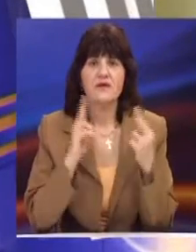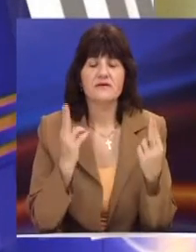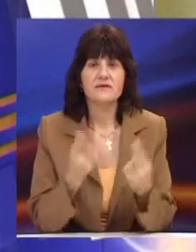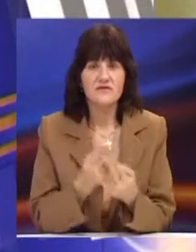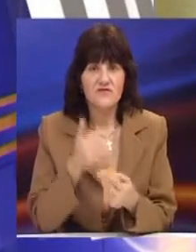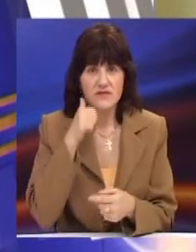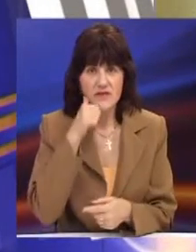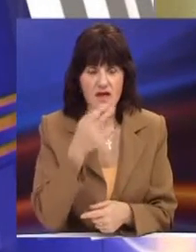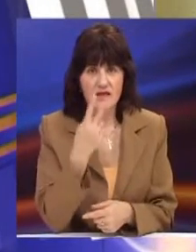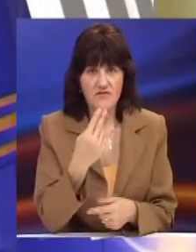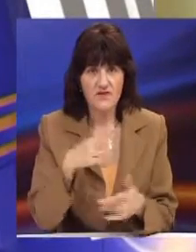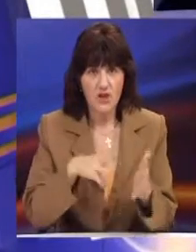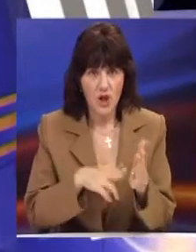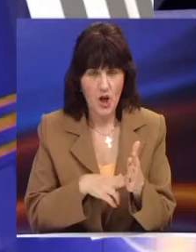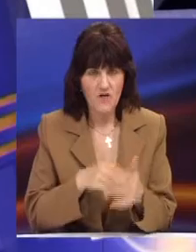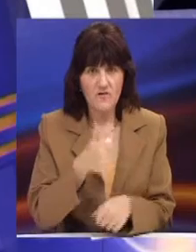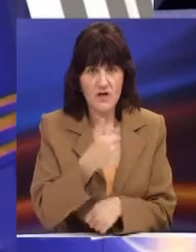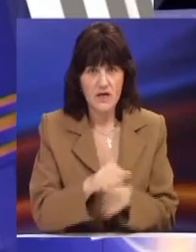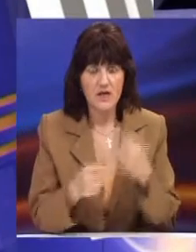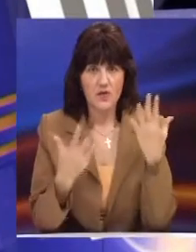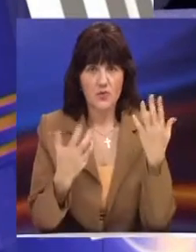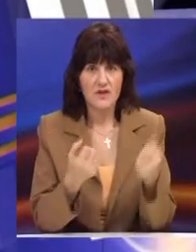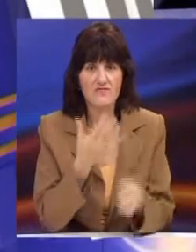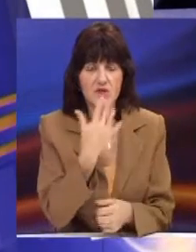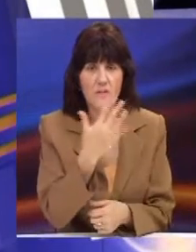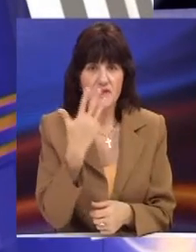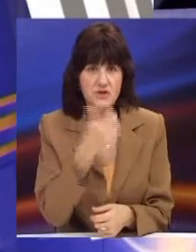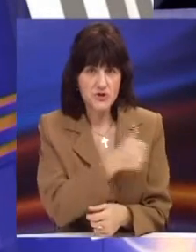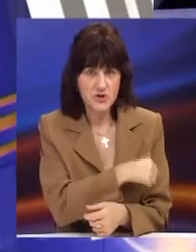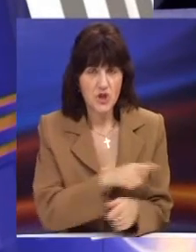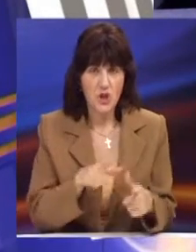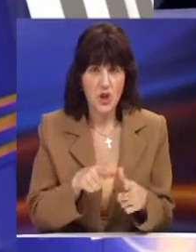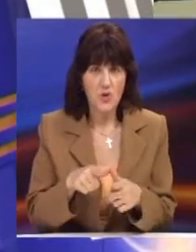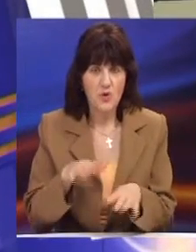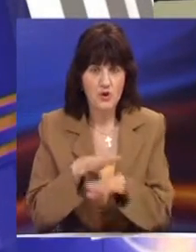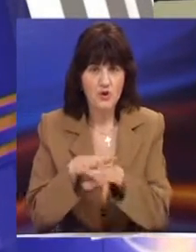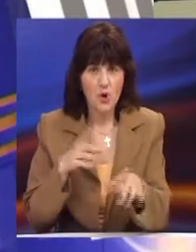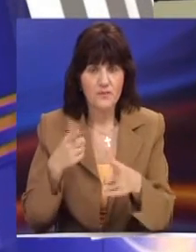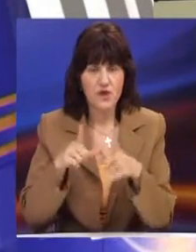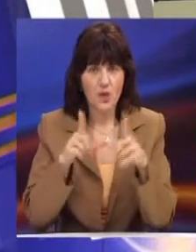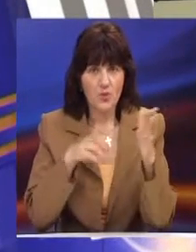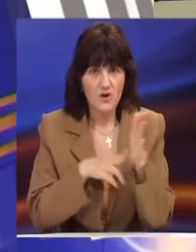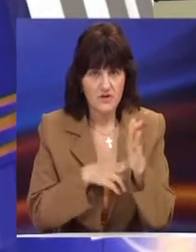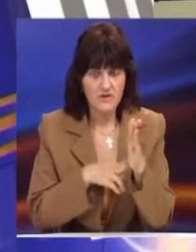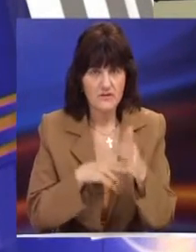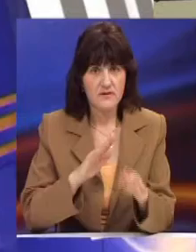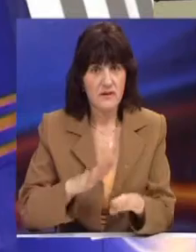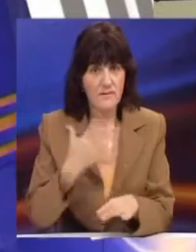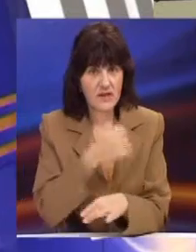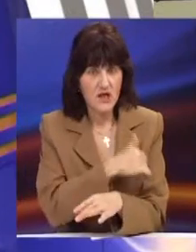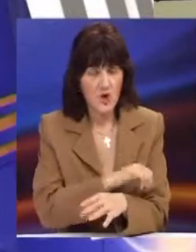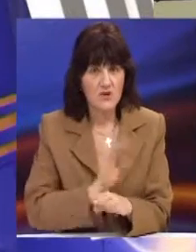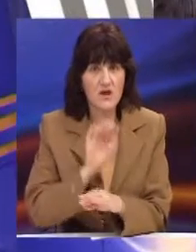deteta proglašen je 20. novembra 1954. godine u Generalnoj skupštini Ujedinjenih nacija. 5 godina